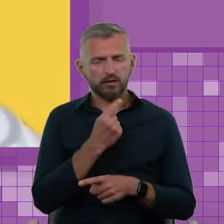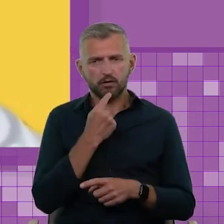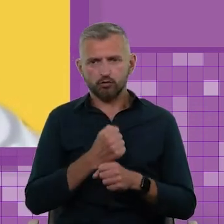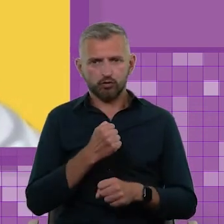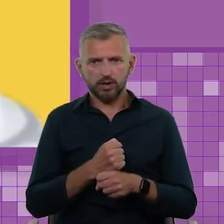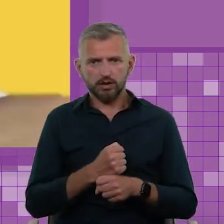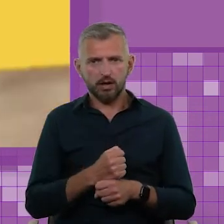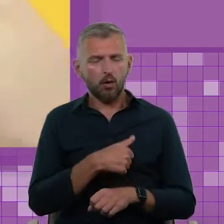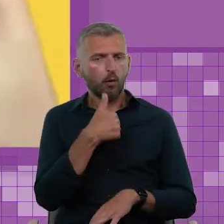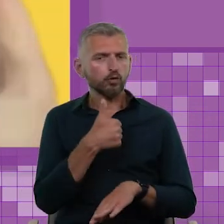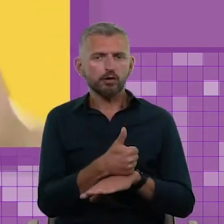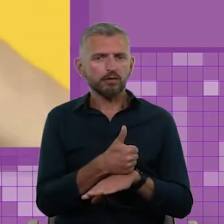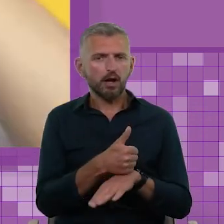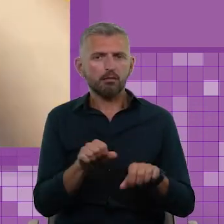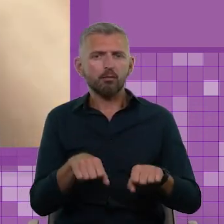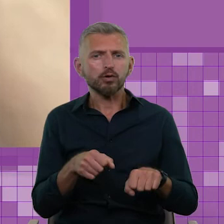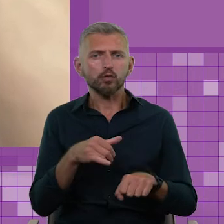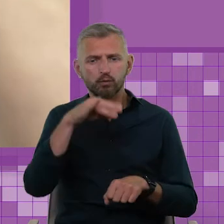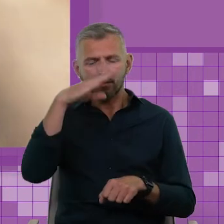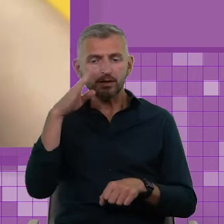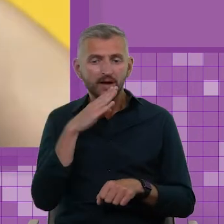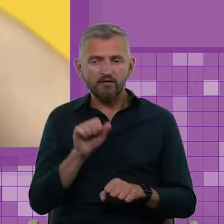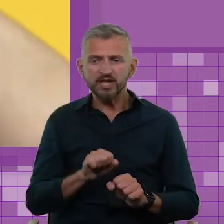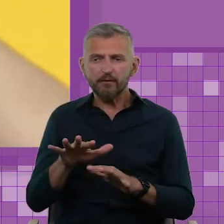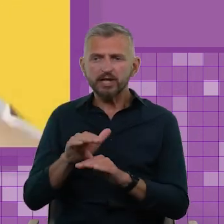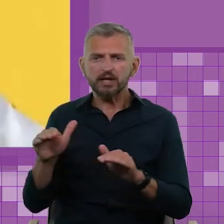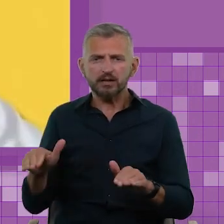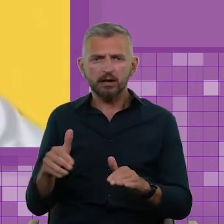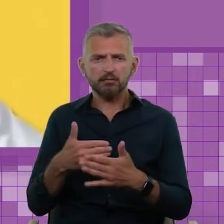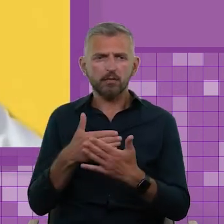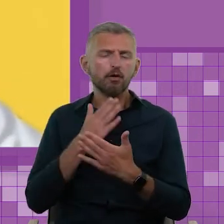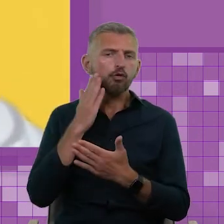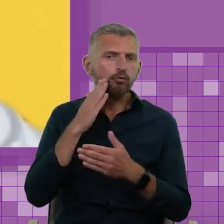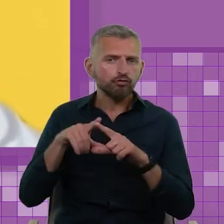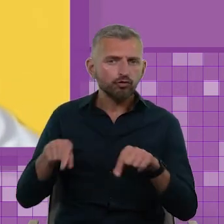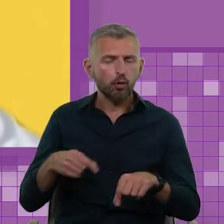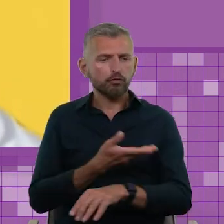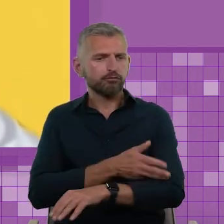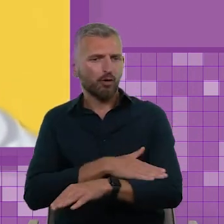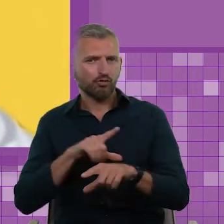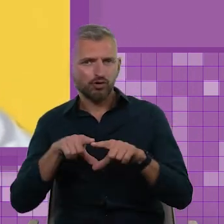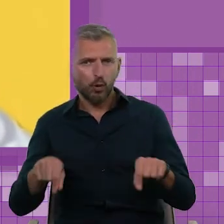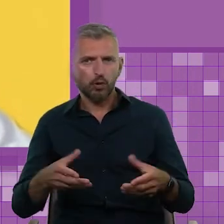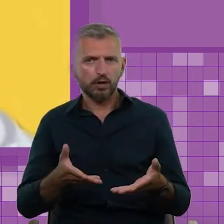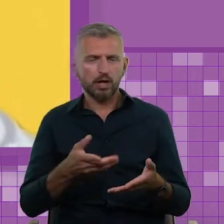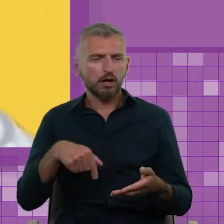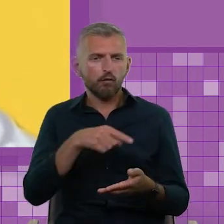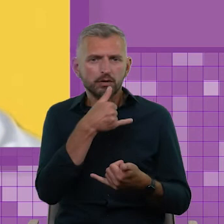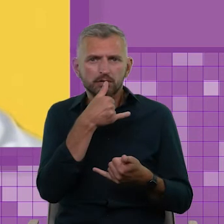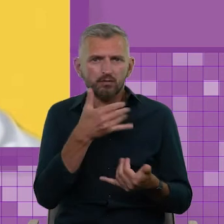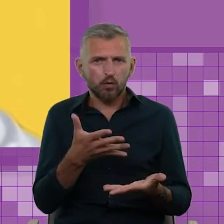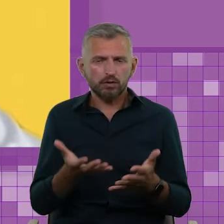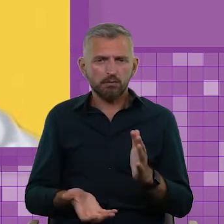тому що основна опція, яка є у батьків, це віддавати дітей в, наприклад, на румунську школу чи в польську школу. Так, і вони не мають